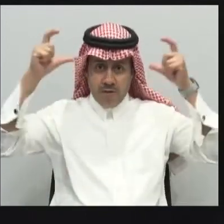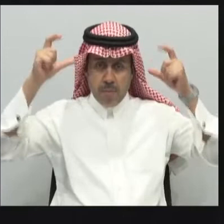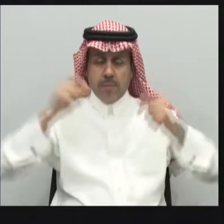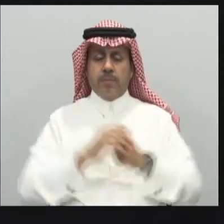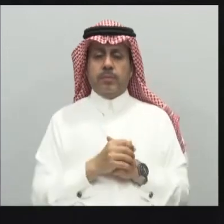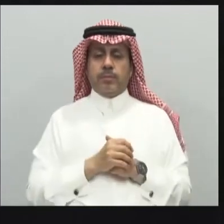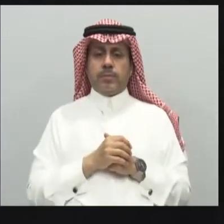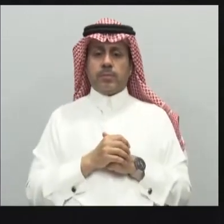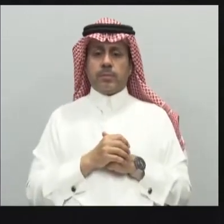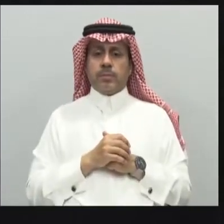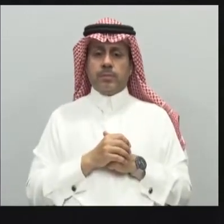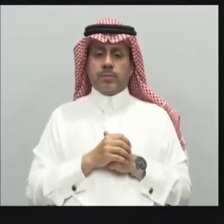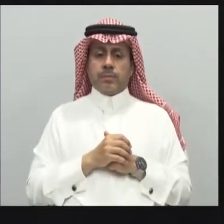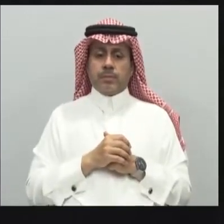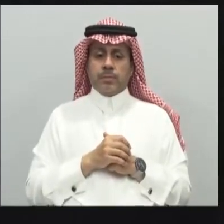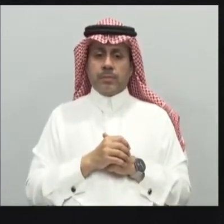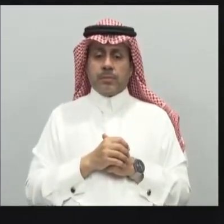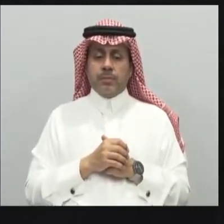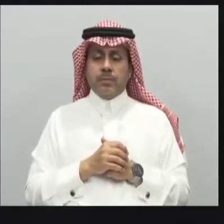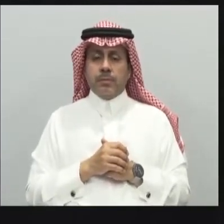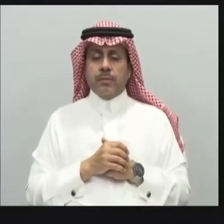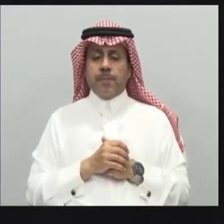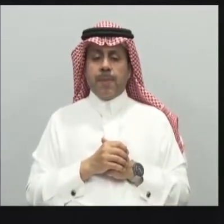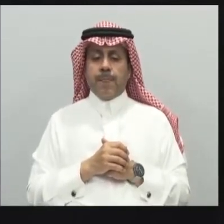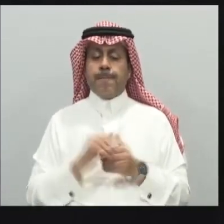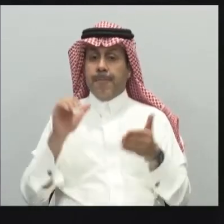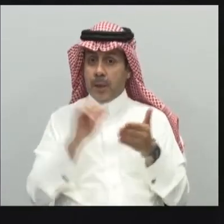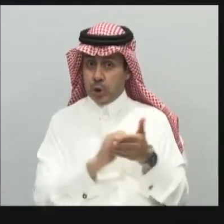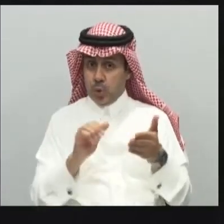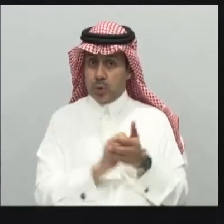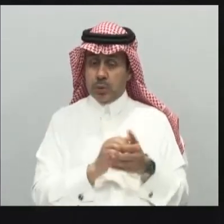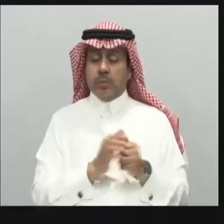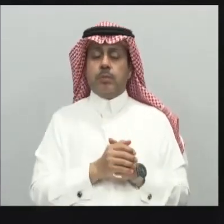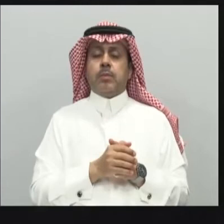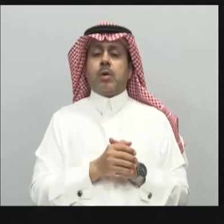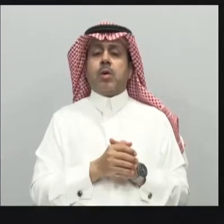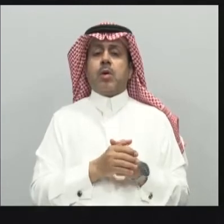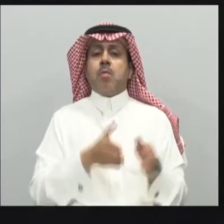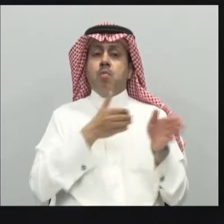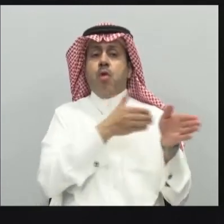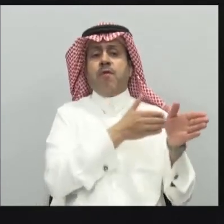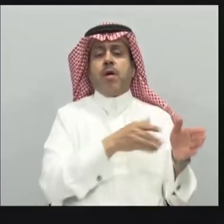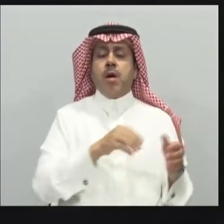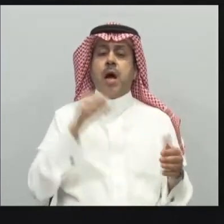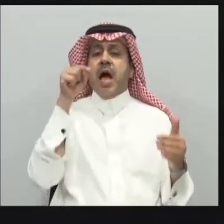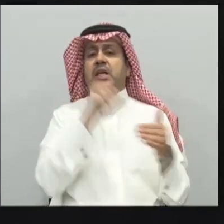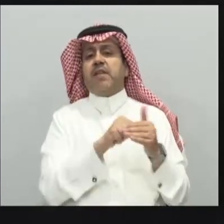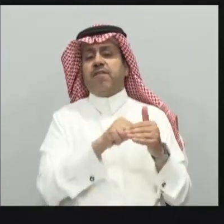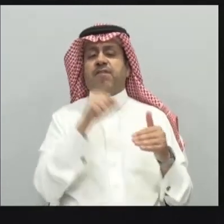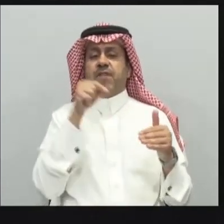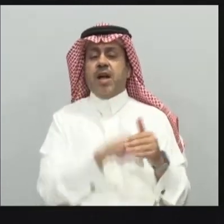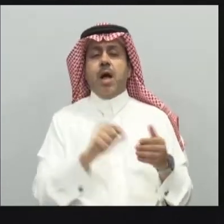تعالى عندنا فهم هذا الدرس عندنا الشروط الموافقه للمقصود من العقد